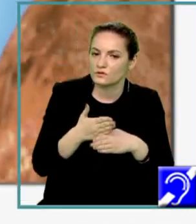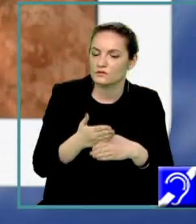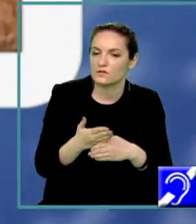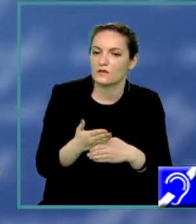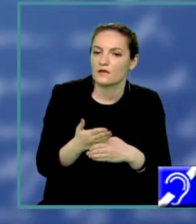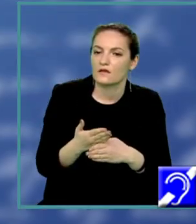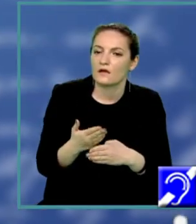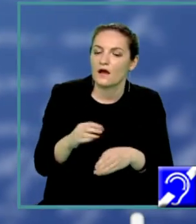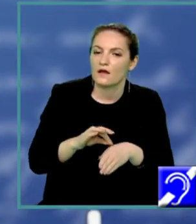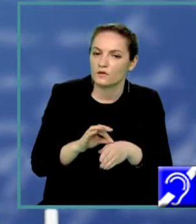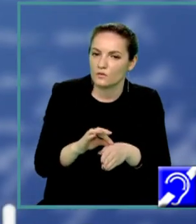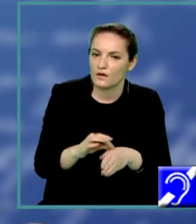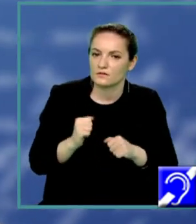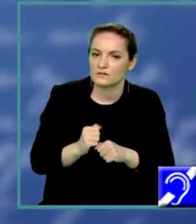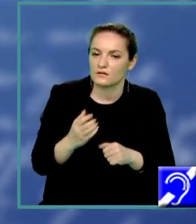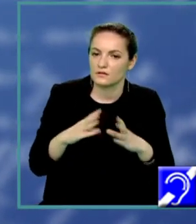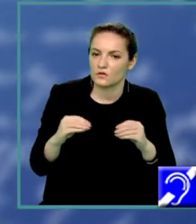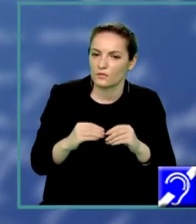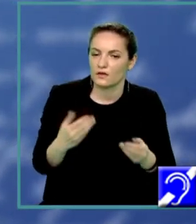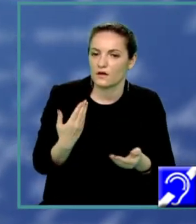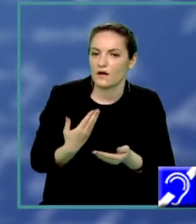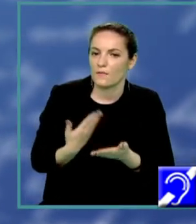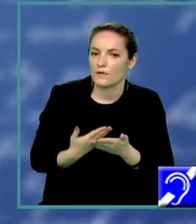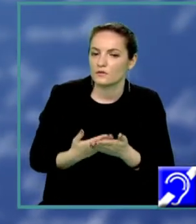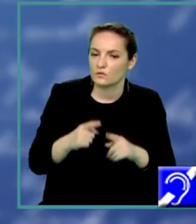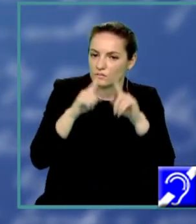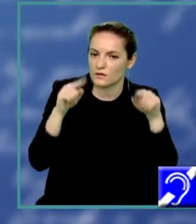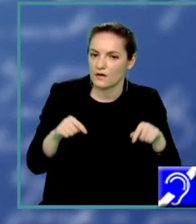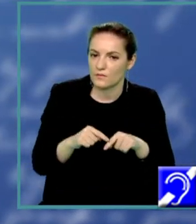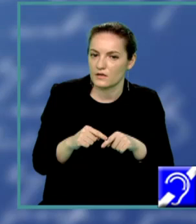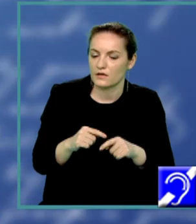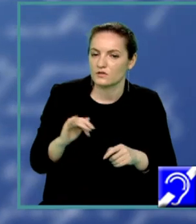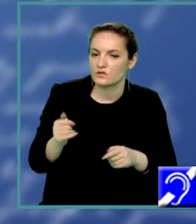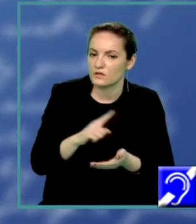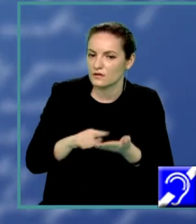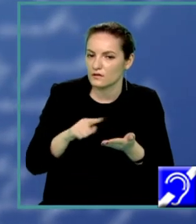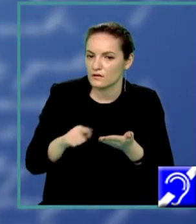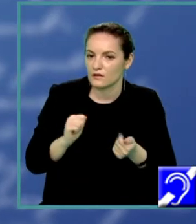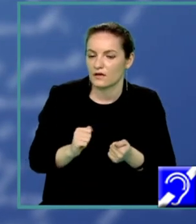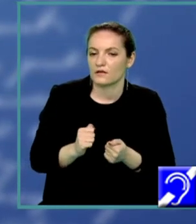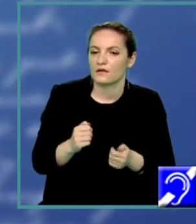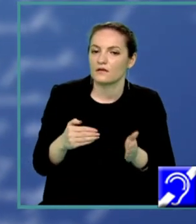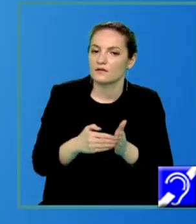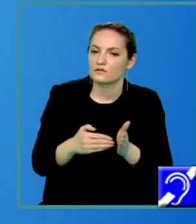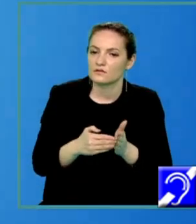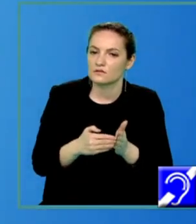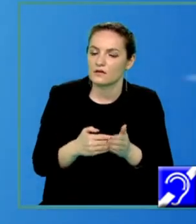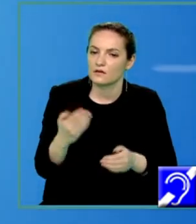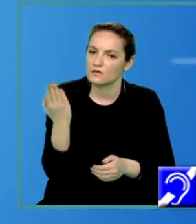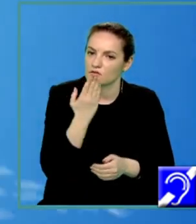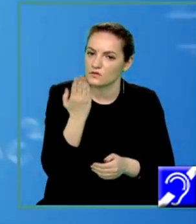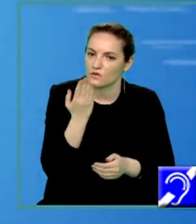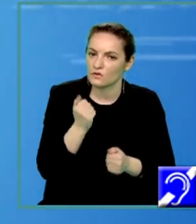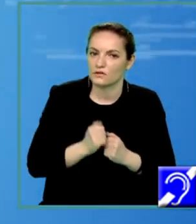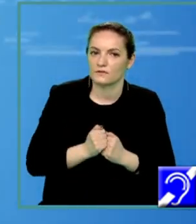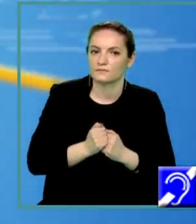România printr-o gamă variată de table și display-uri interactive necesare învățământului preșcolar, primar,